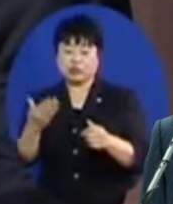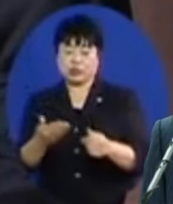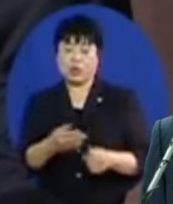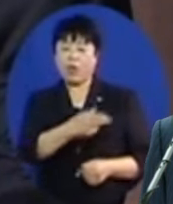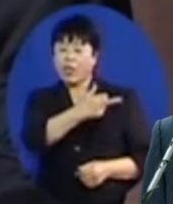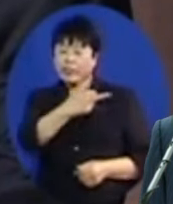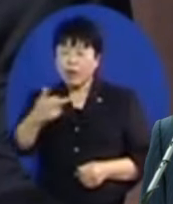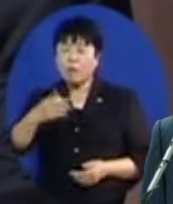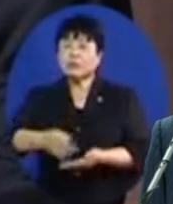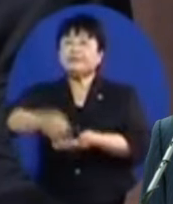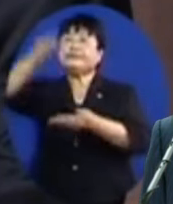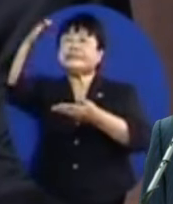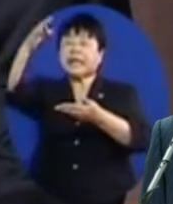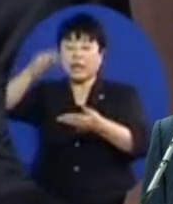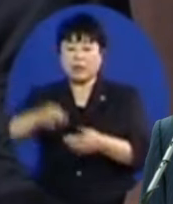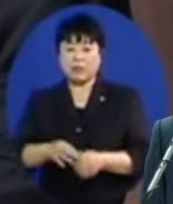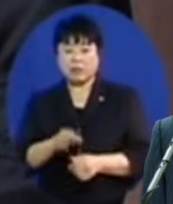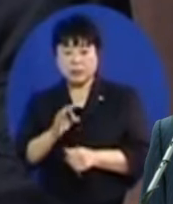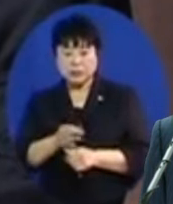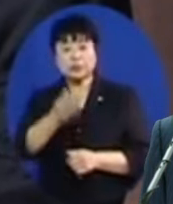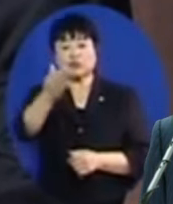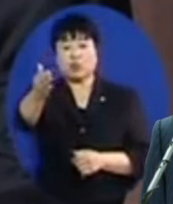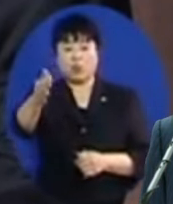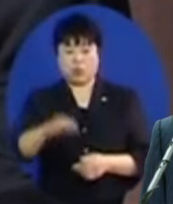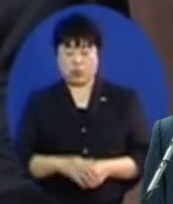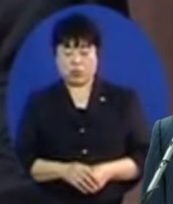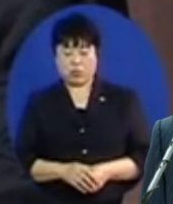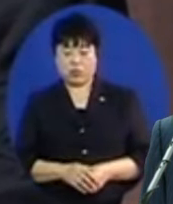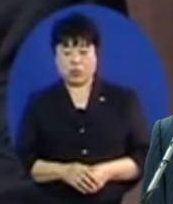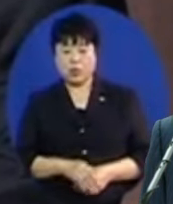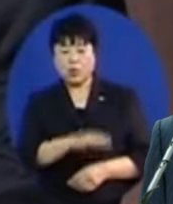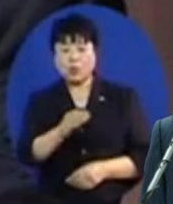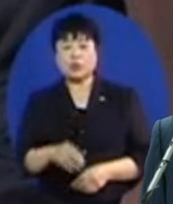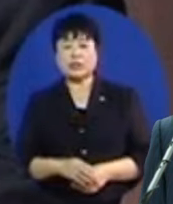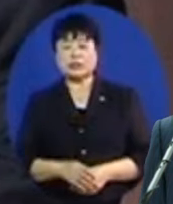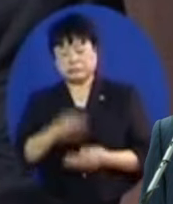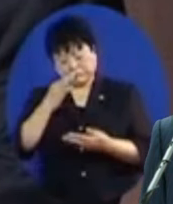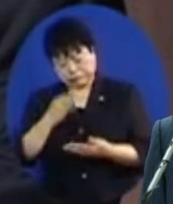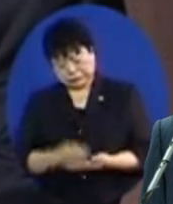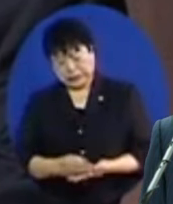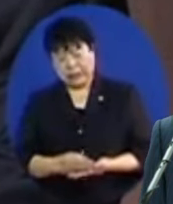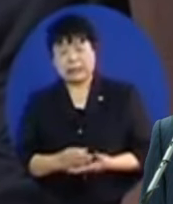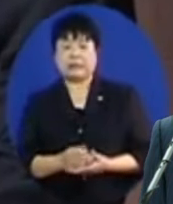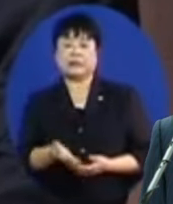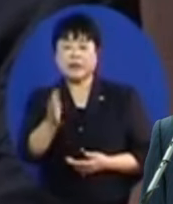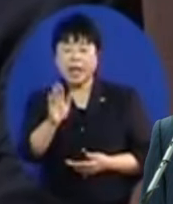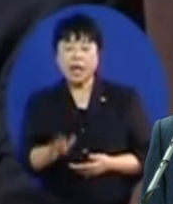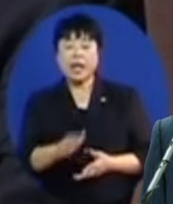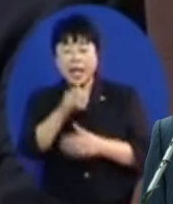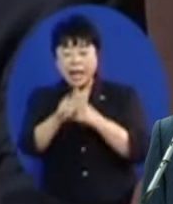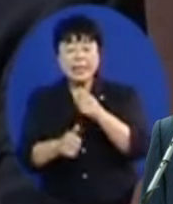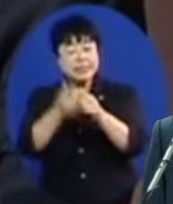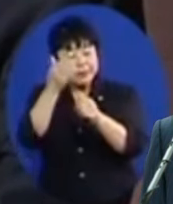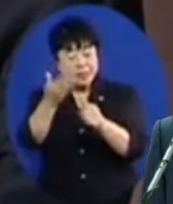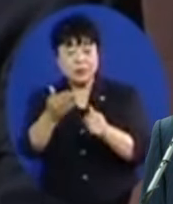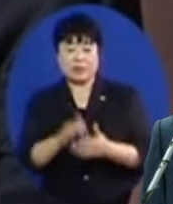너무 비싼 값을 주셨습니다. 우리는 그는 값이 나가지 않습니다. 그럼에도